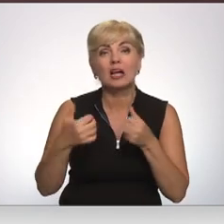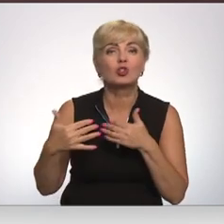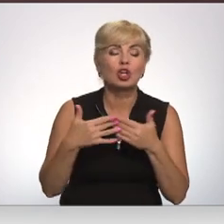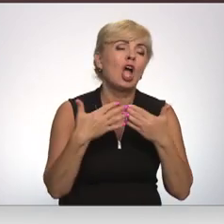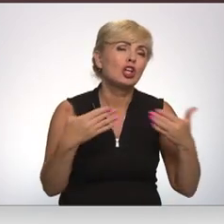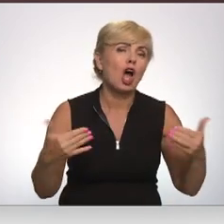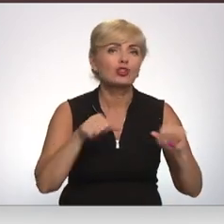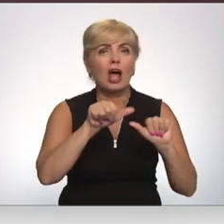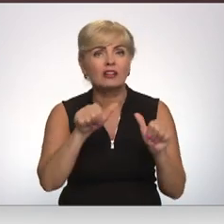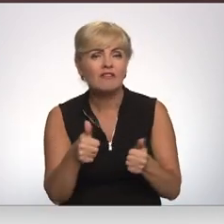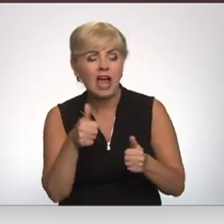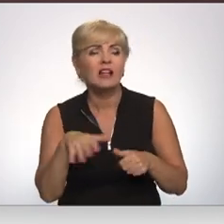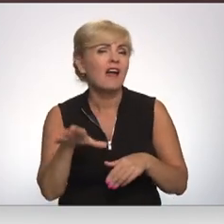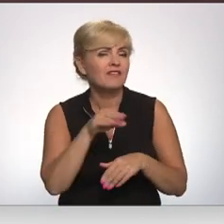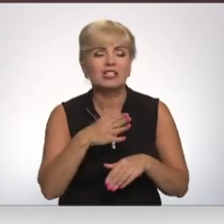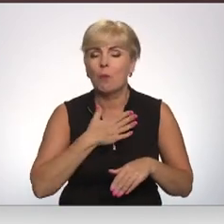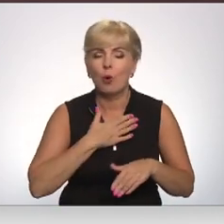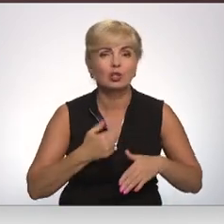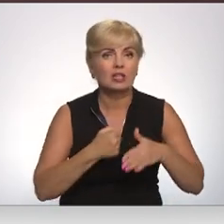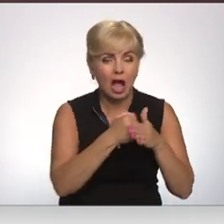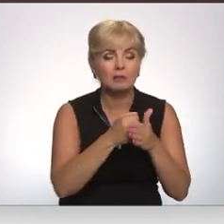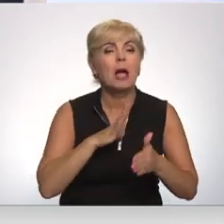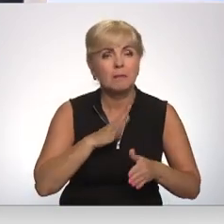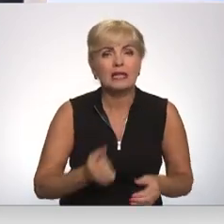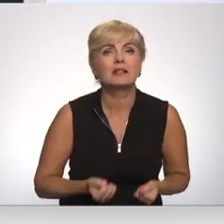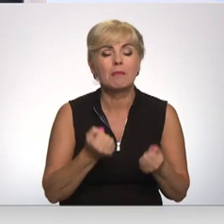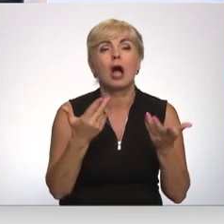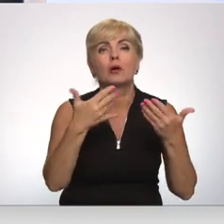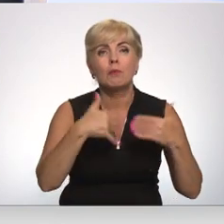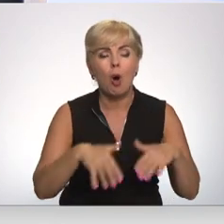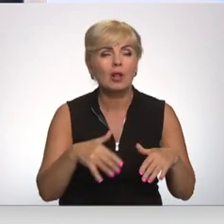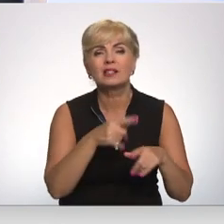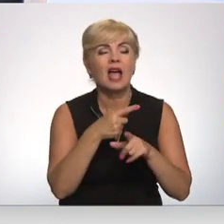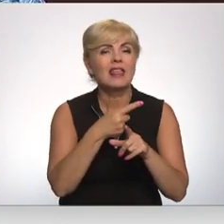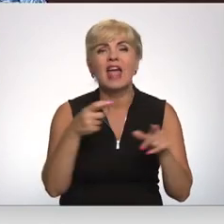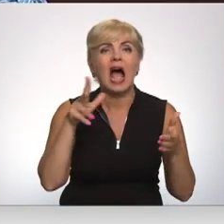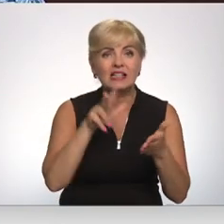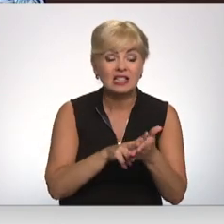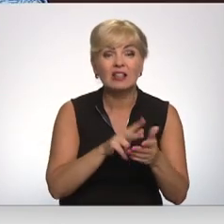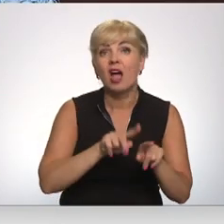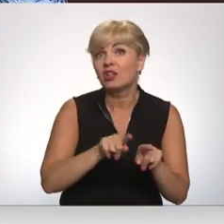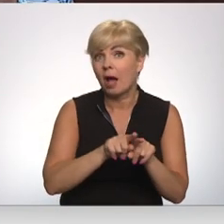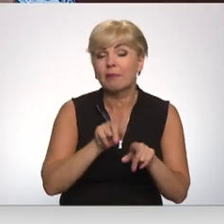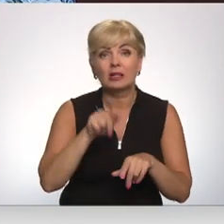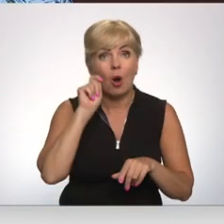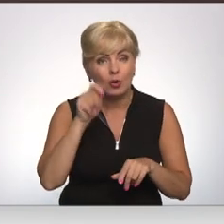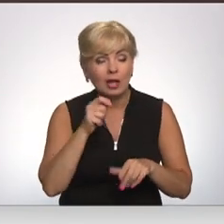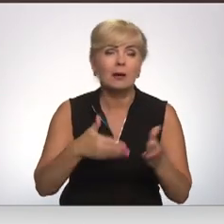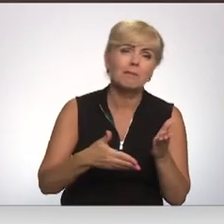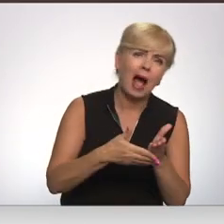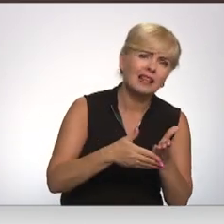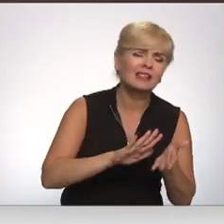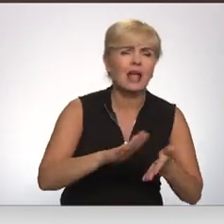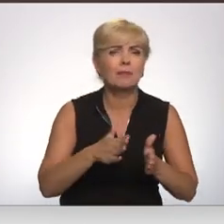dažādi veidi arī ne jau visu mūs tur atbalstīja. Ja, ārkārtīgi smagi politiski pēc tam neatzīst. Tas pats, kas arī Ukrainai tagad it kā palīdz, it kā nepalīdz.